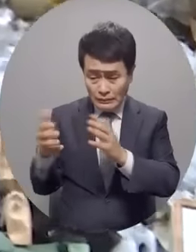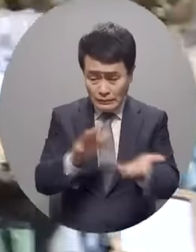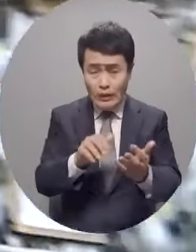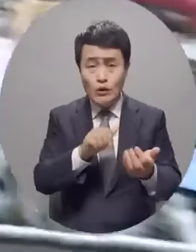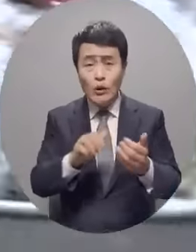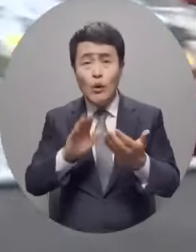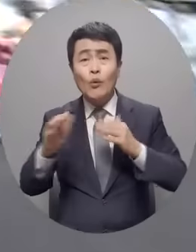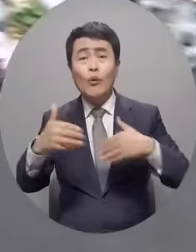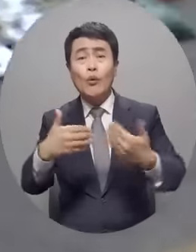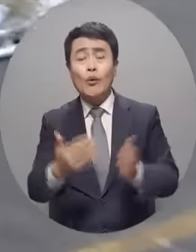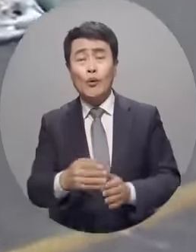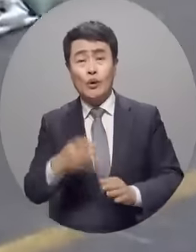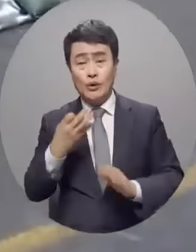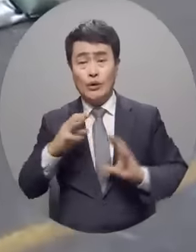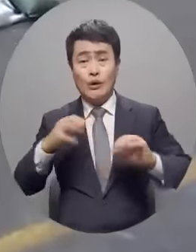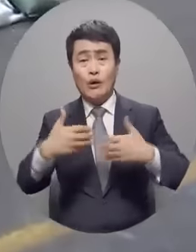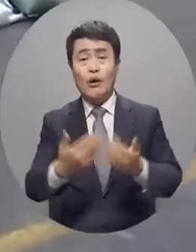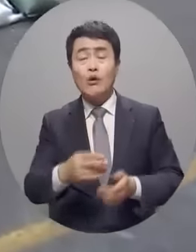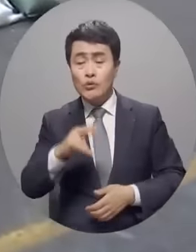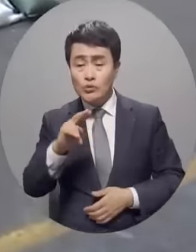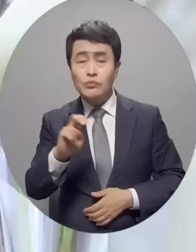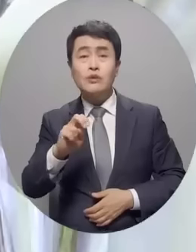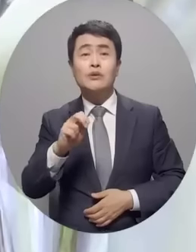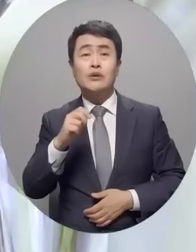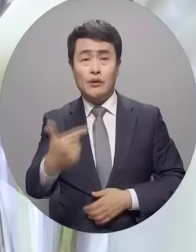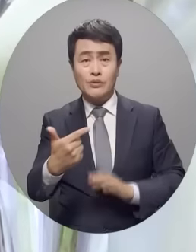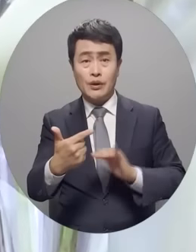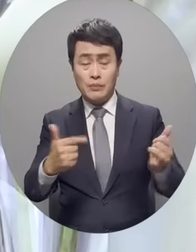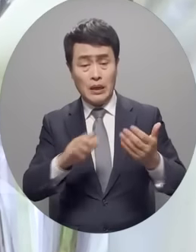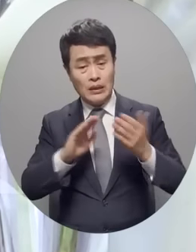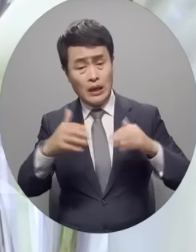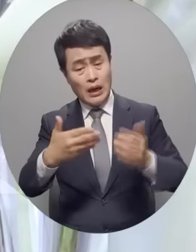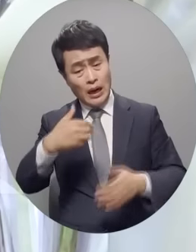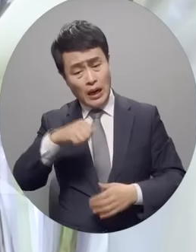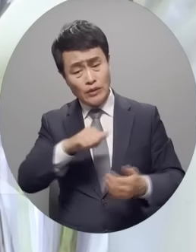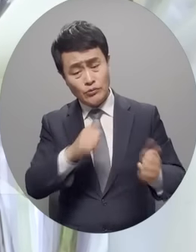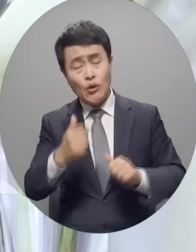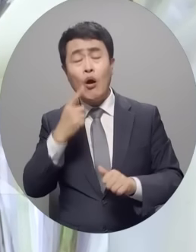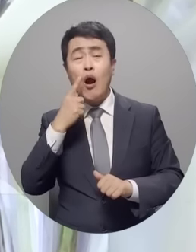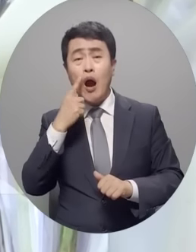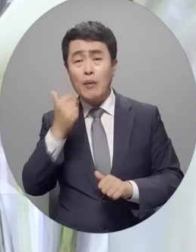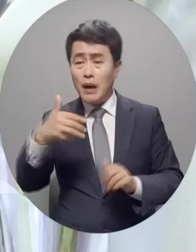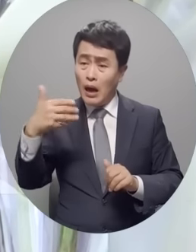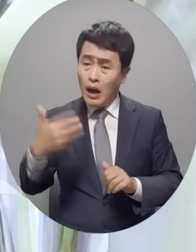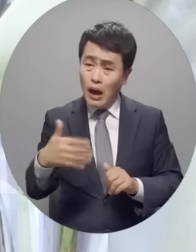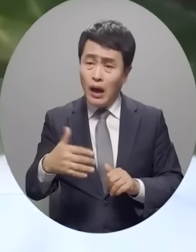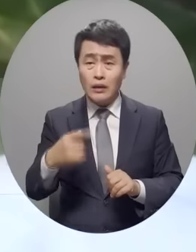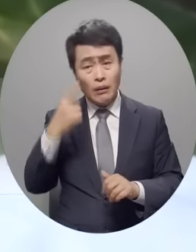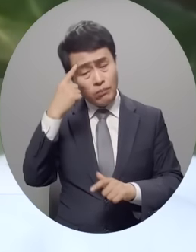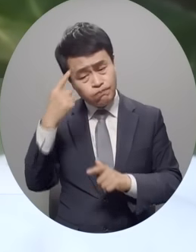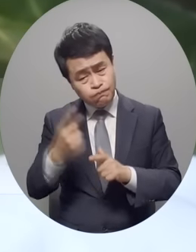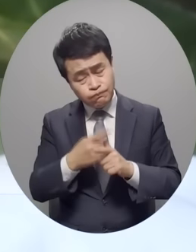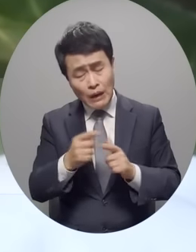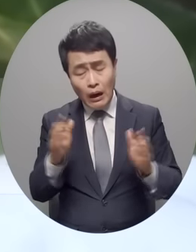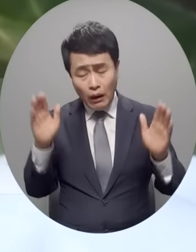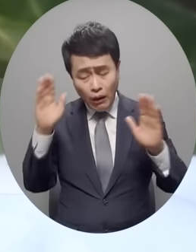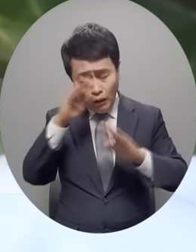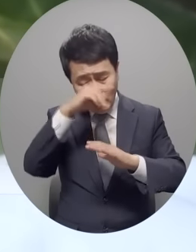외국인은 14개국에 26명. 타국에서 아들이 숨진 어머니는 아직도 무력감과 어둠이라는